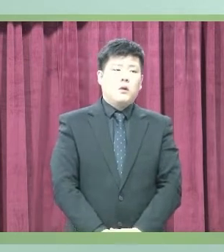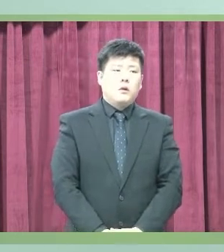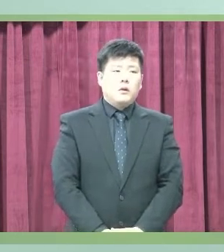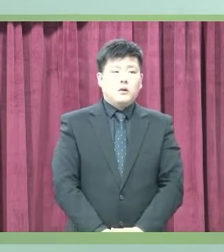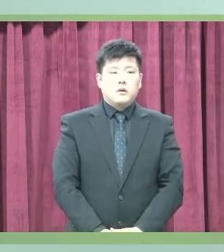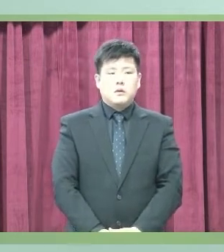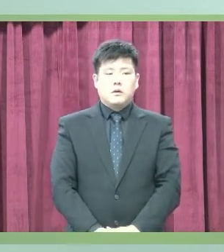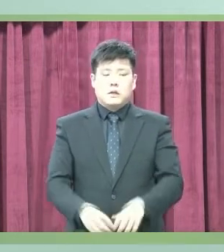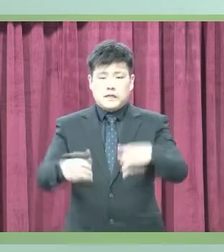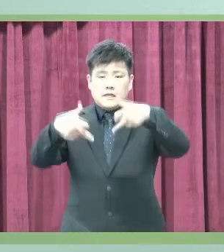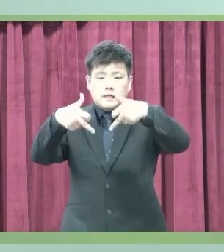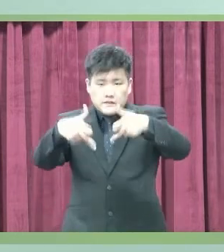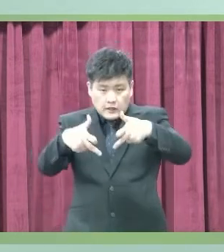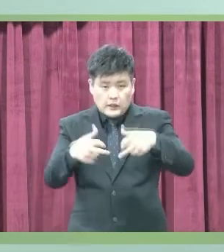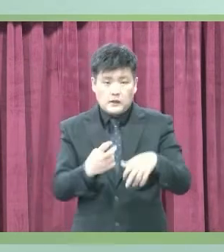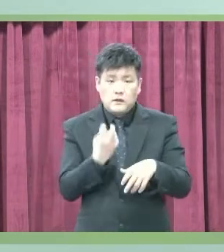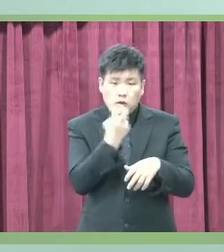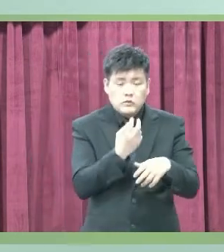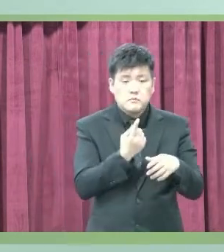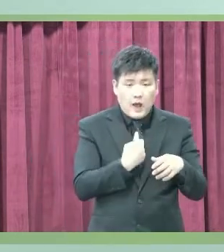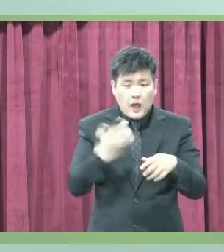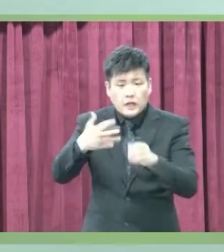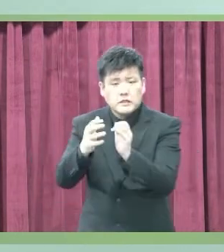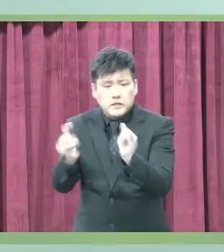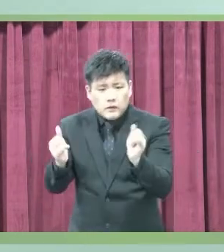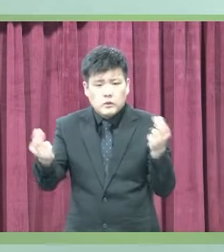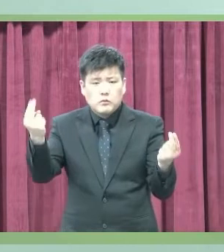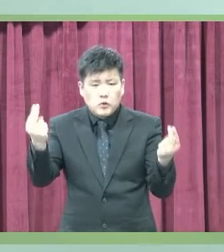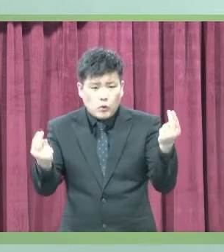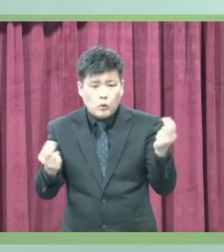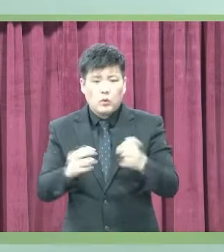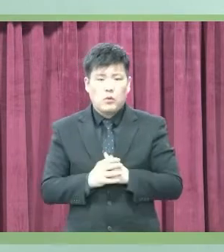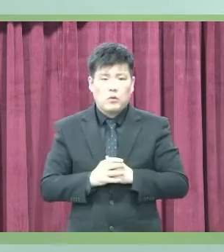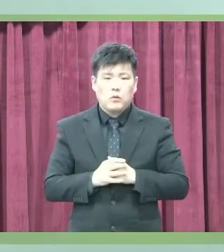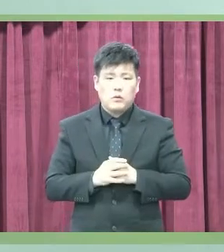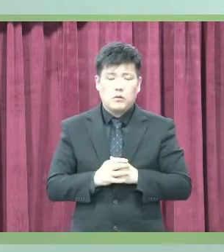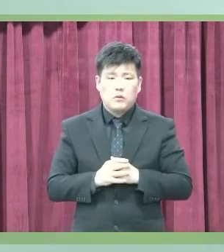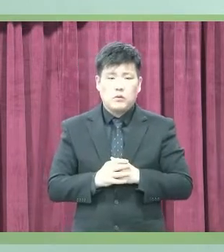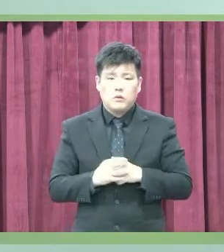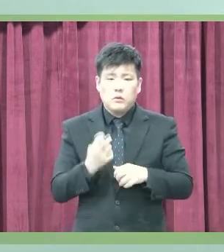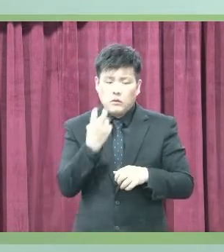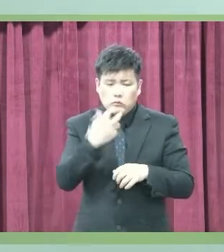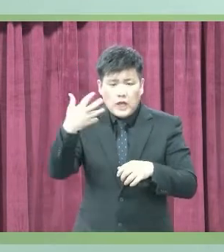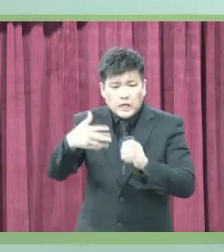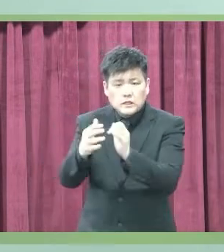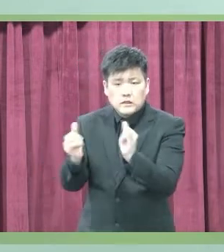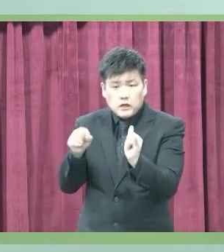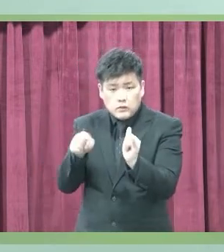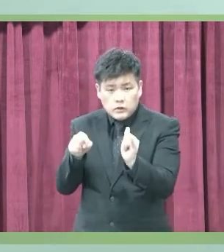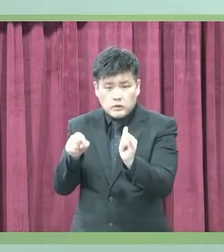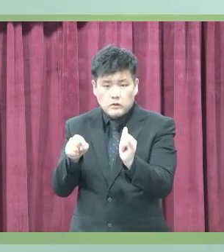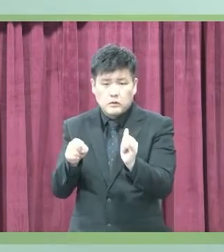장애인 건강검진 수검자 및 미수검자의 의료이용 현황입니다. 검진 미수검자의 1인당 연평균 입내원 일수는